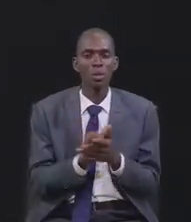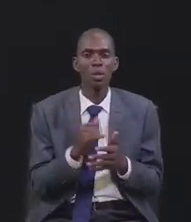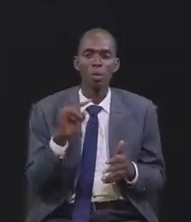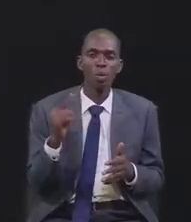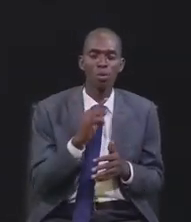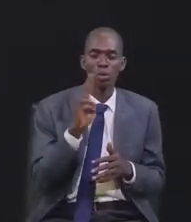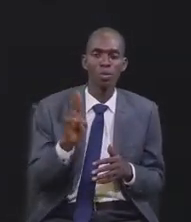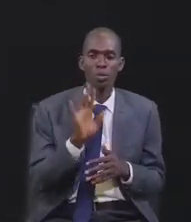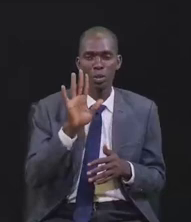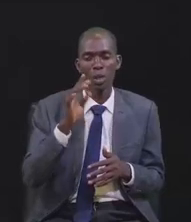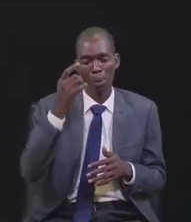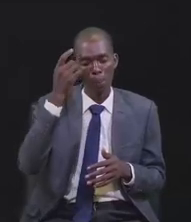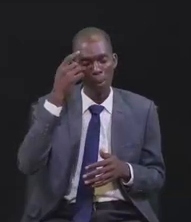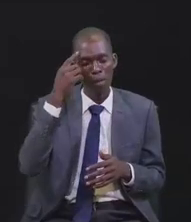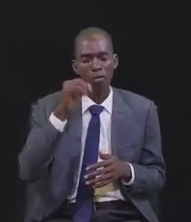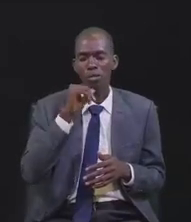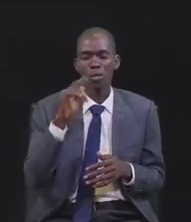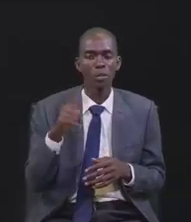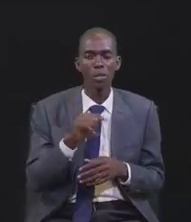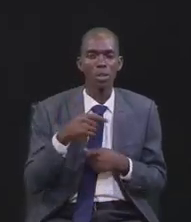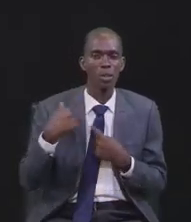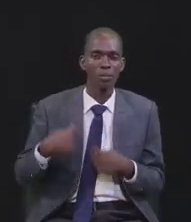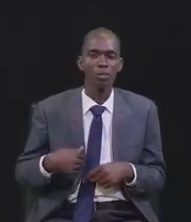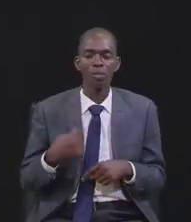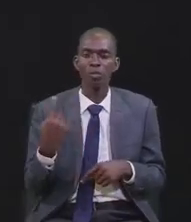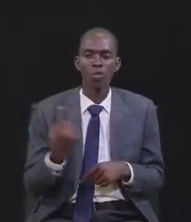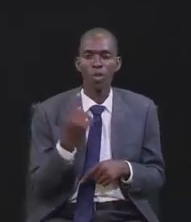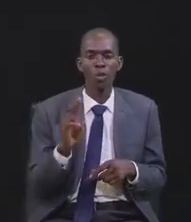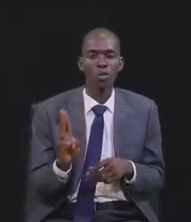Ils utilisent leur formation